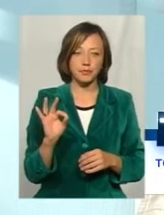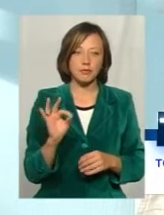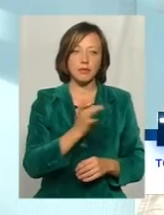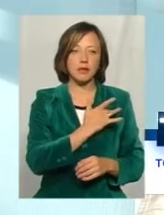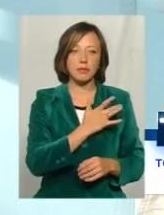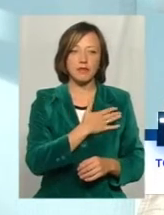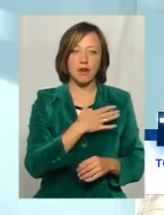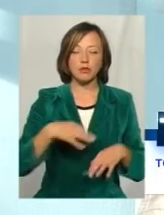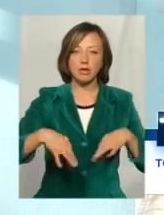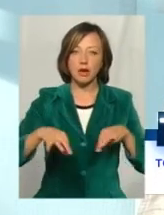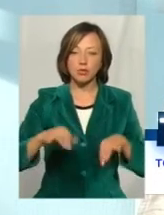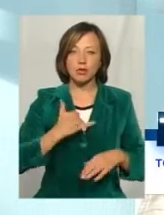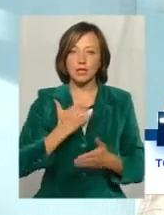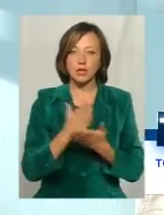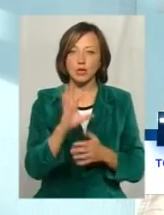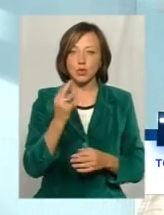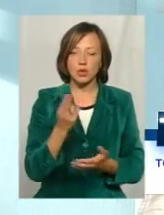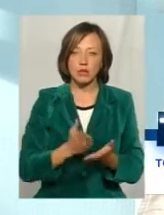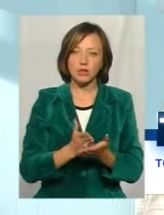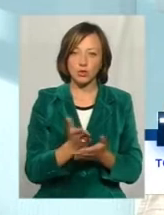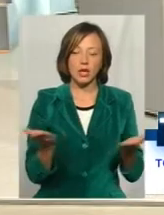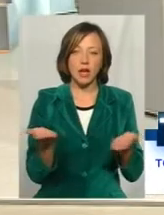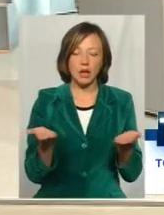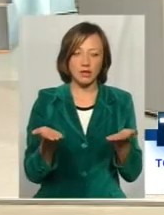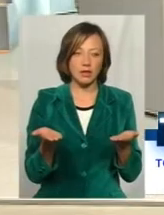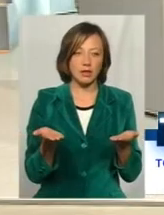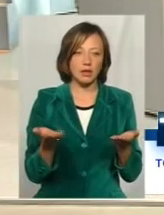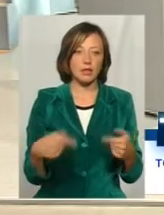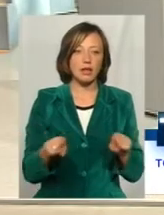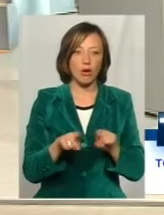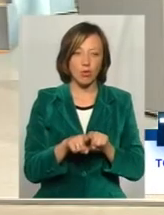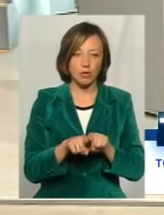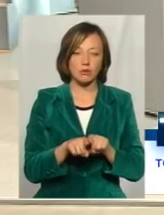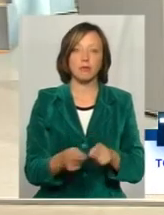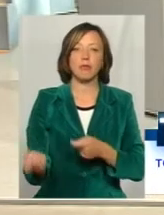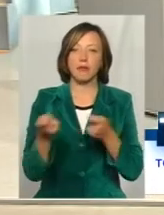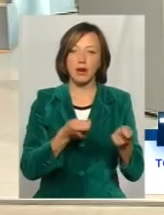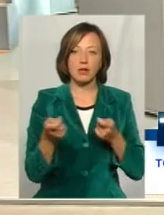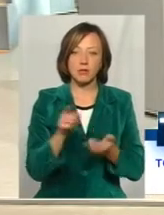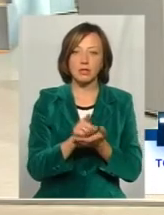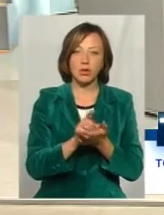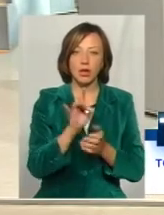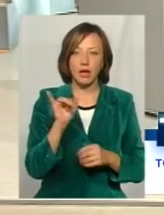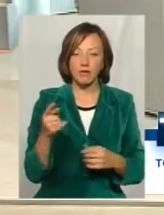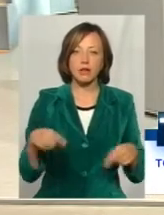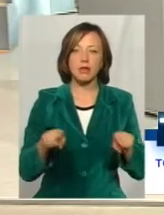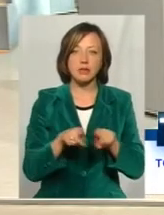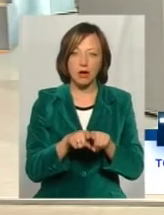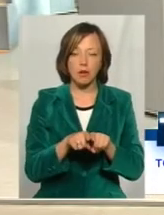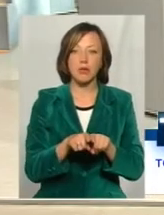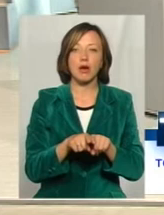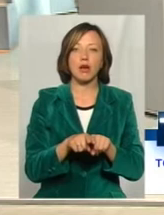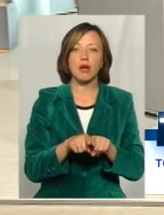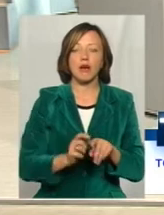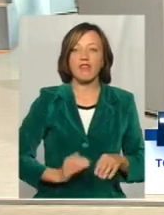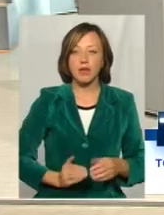приватному транспорту у нас є соціальні маршрути, які також не обмежено перевозять пенсіонерів. І так само